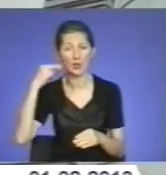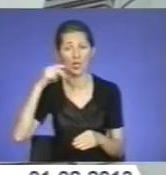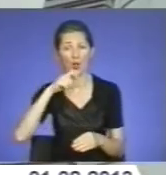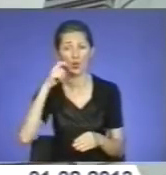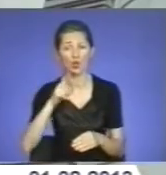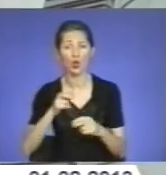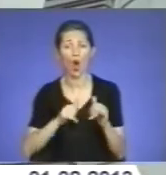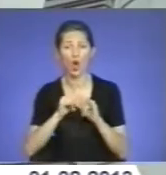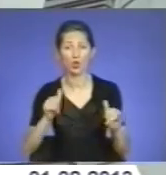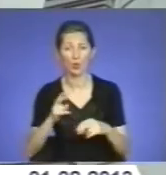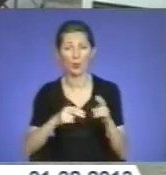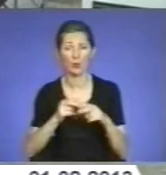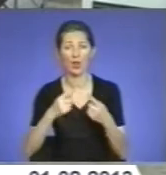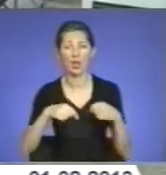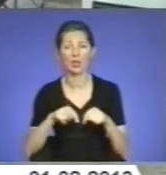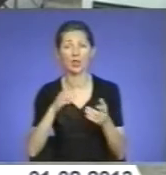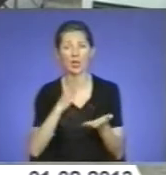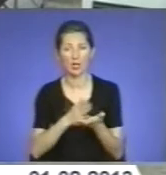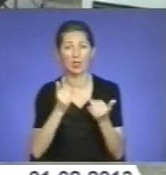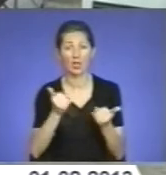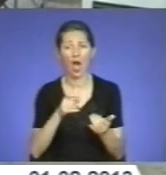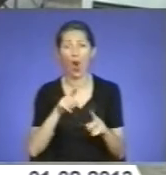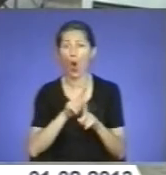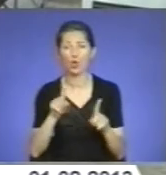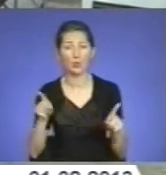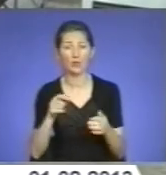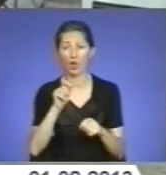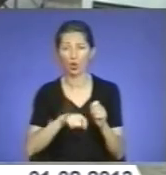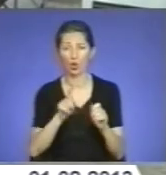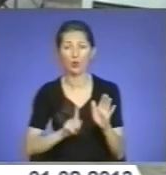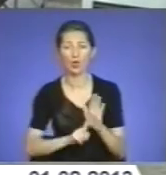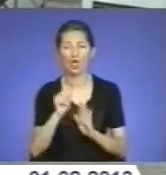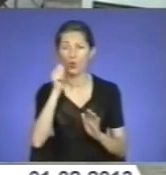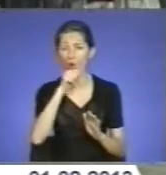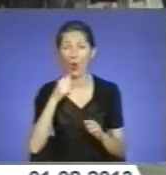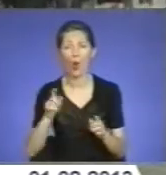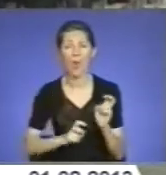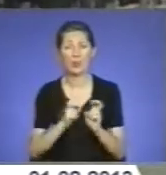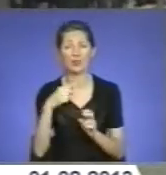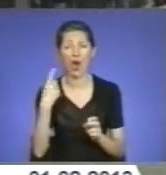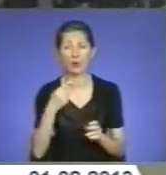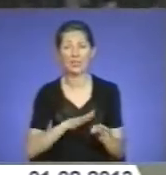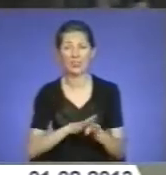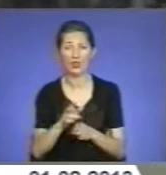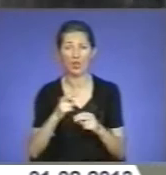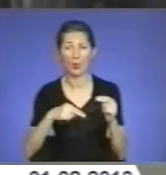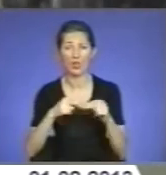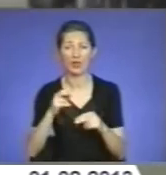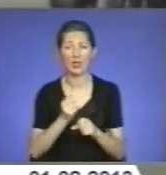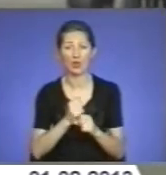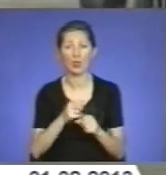галузі перебувають сьогодні на особливому контролі. З початку року підприємства області виконали будівельних робіт на